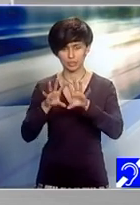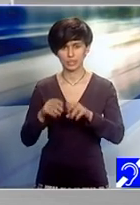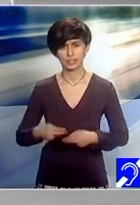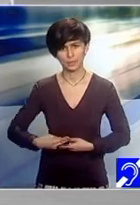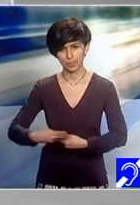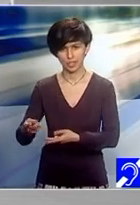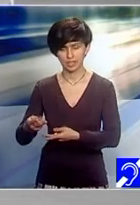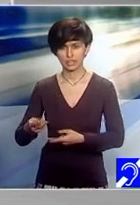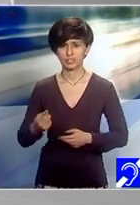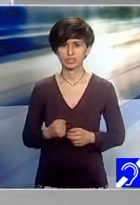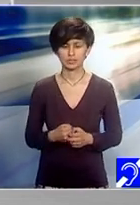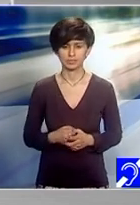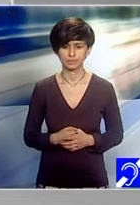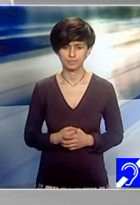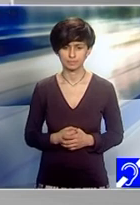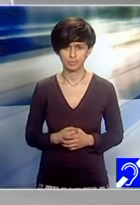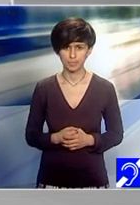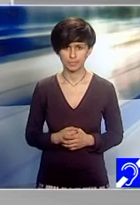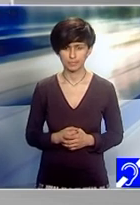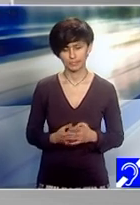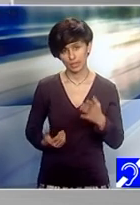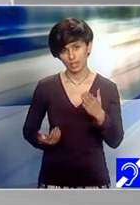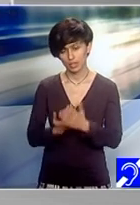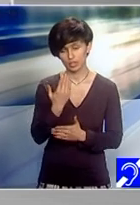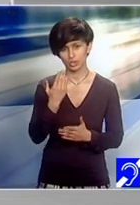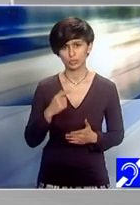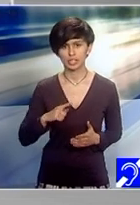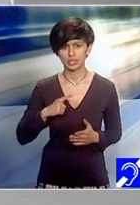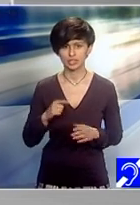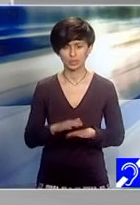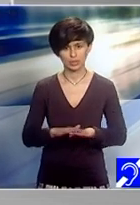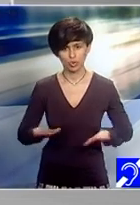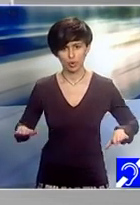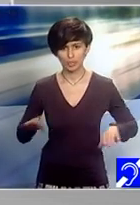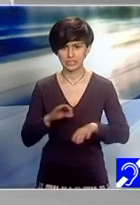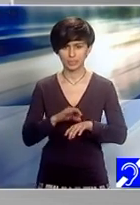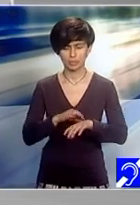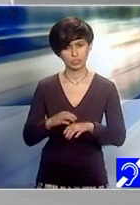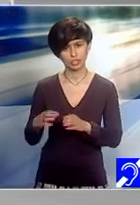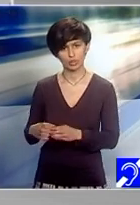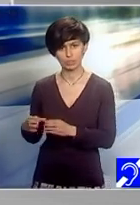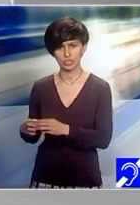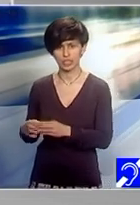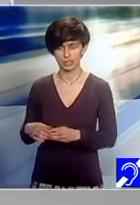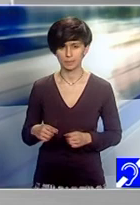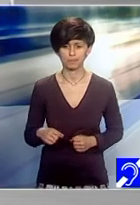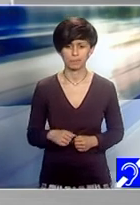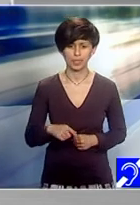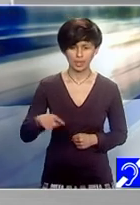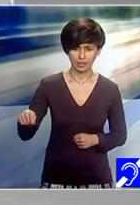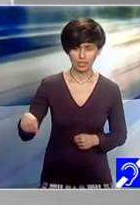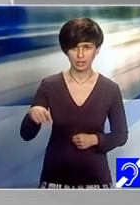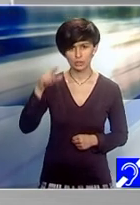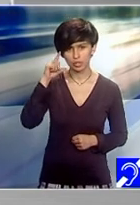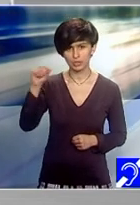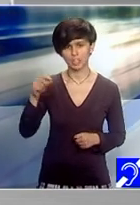este, dacă vreți, noutatea de care întrebați, pe un principiu de medicină comunitară. Adică ne ducem în fiecare localitate de genul ăsta și